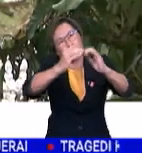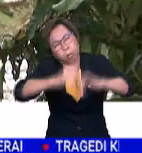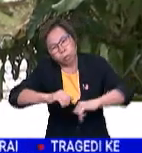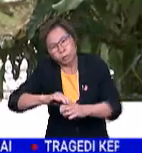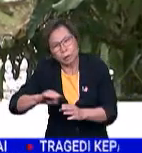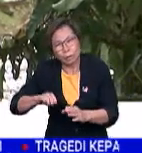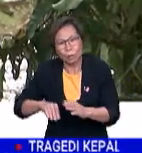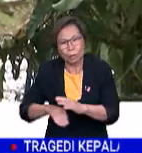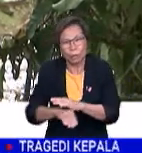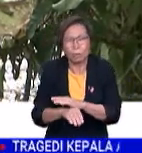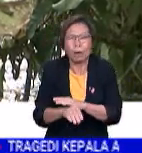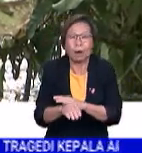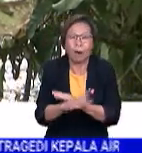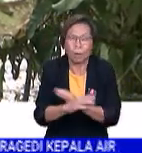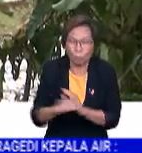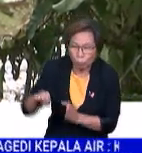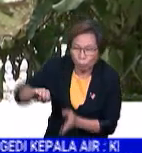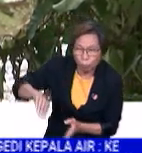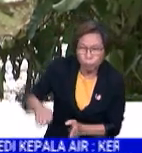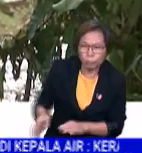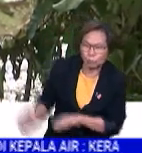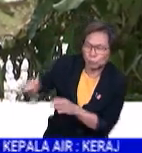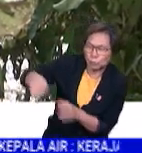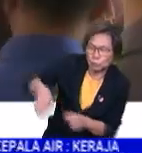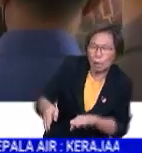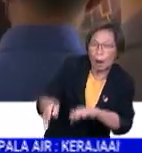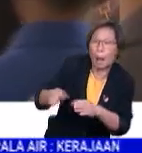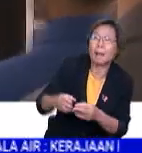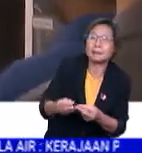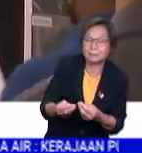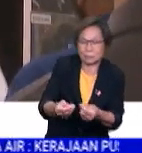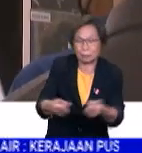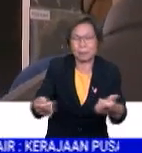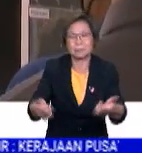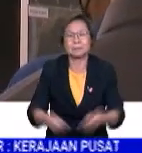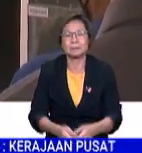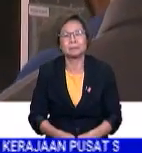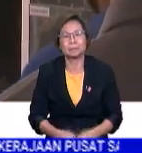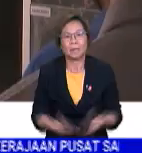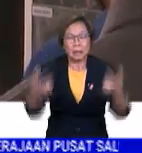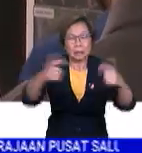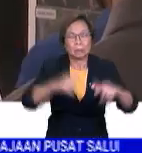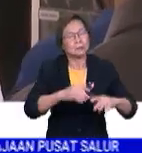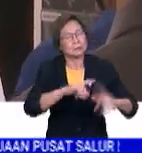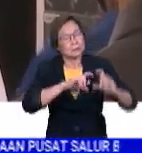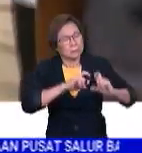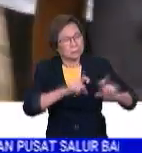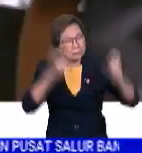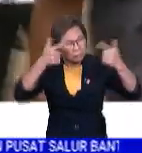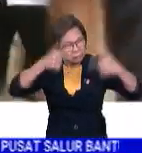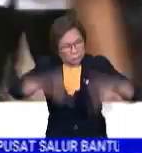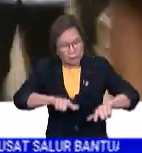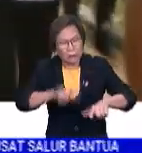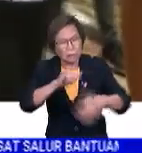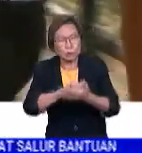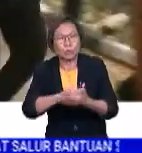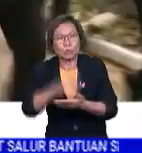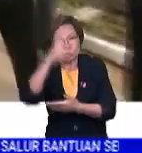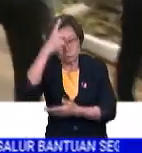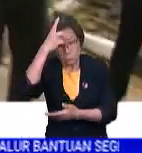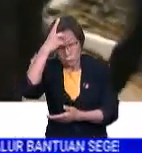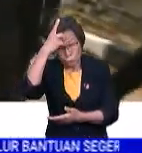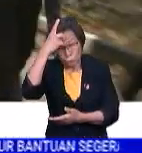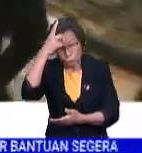aliran lumpur ataupun aliran debris. Prihatin dengan kejadian tersebut, semalam Datuk Seri Ismail Sabri